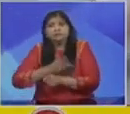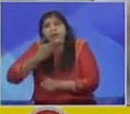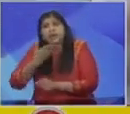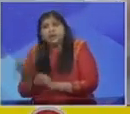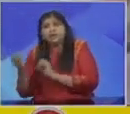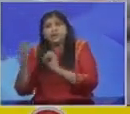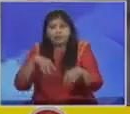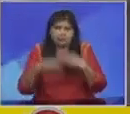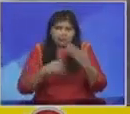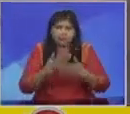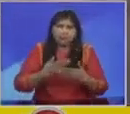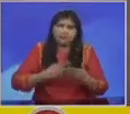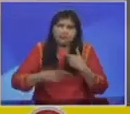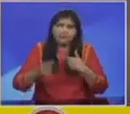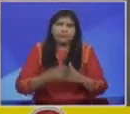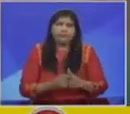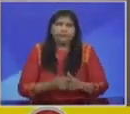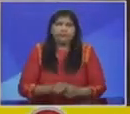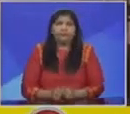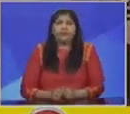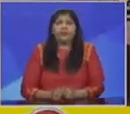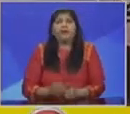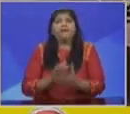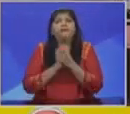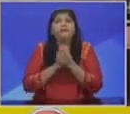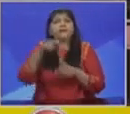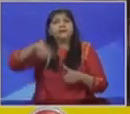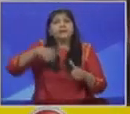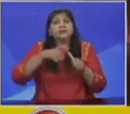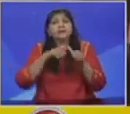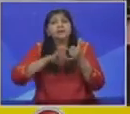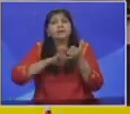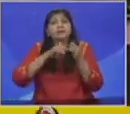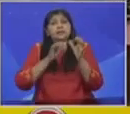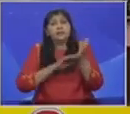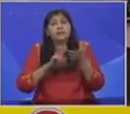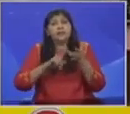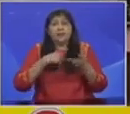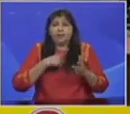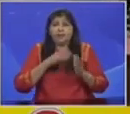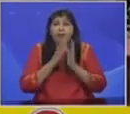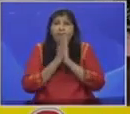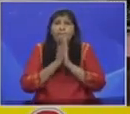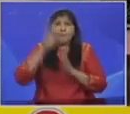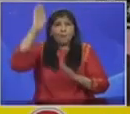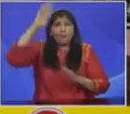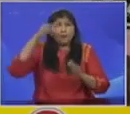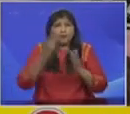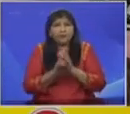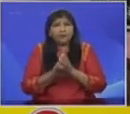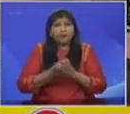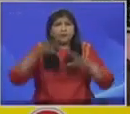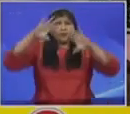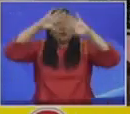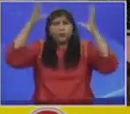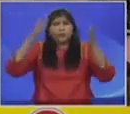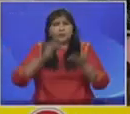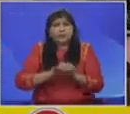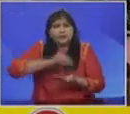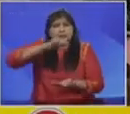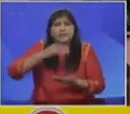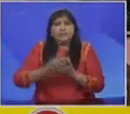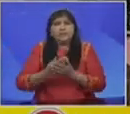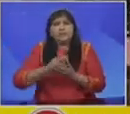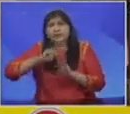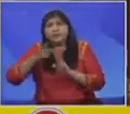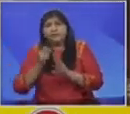भी जुटे हुए हैं। साथियों, असम में हमारे मंदिर भी प्रकृति के संरक्षण में अपनी अलग